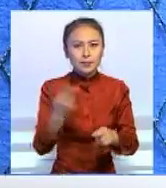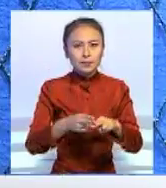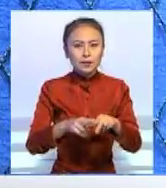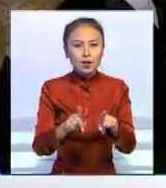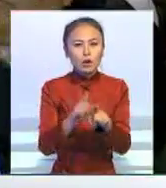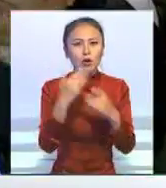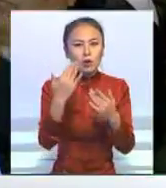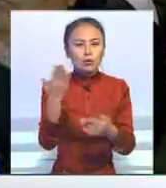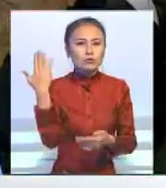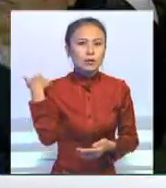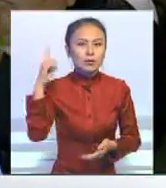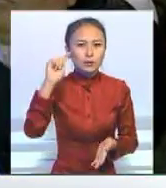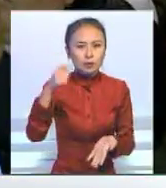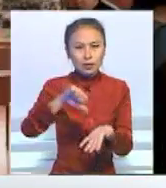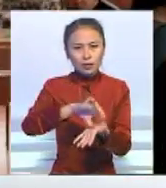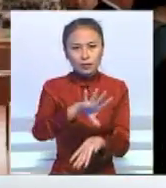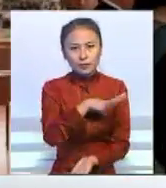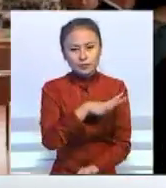Ұлы Отан соғысының ардагері.